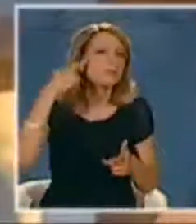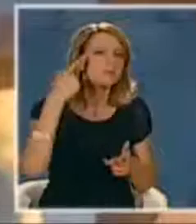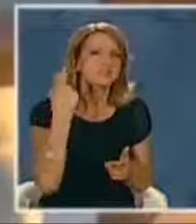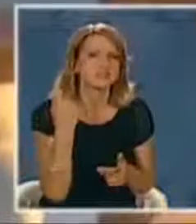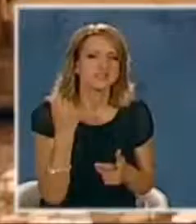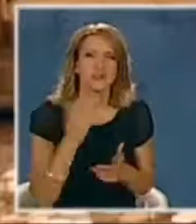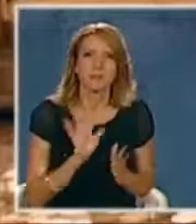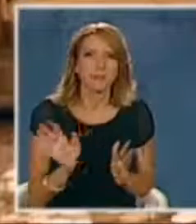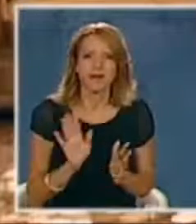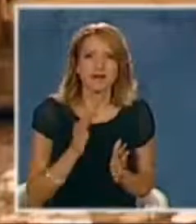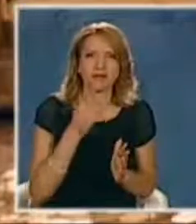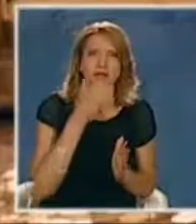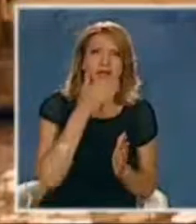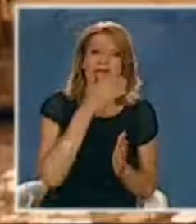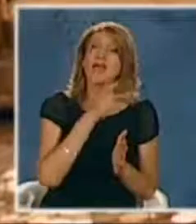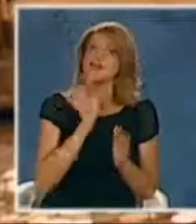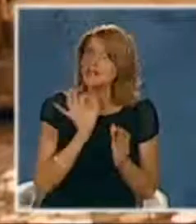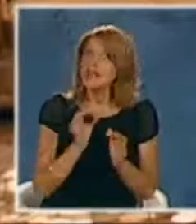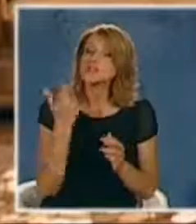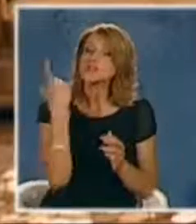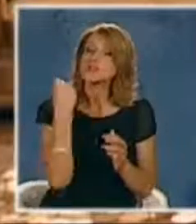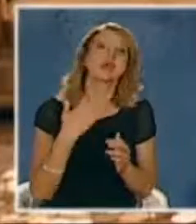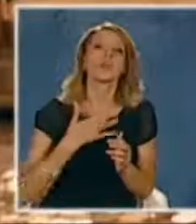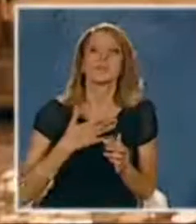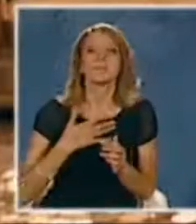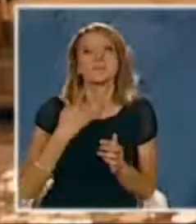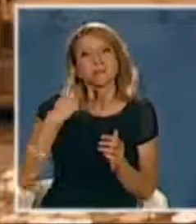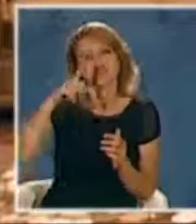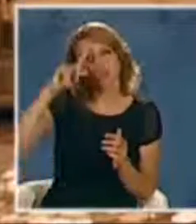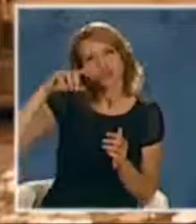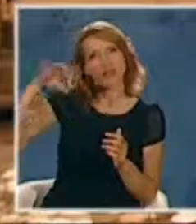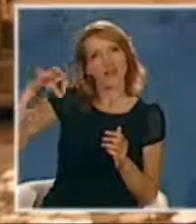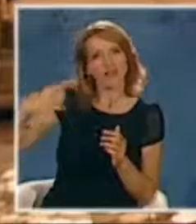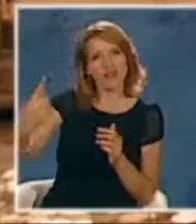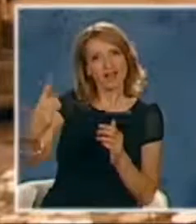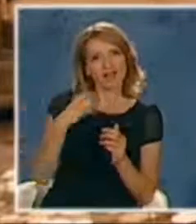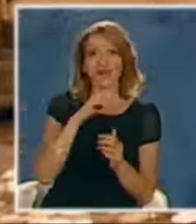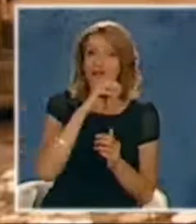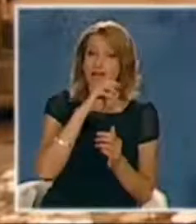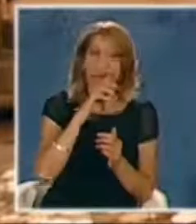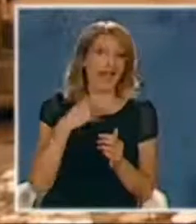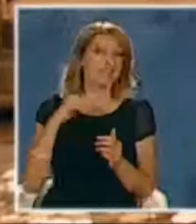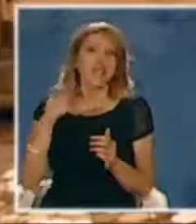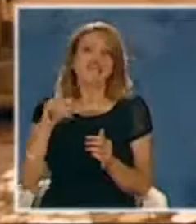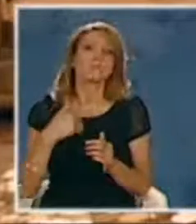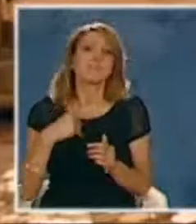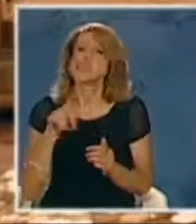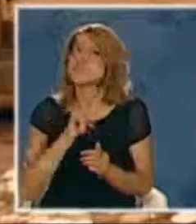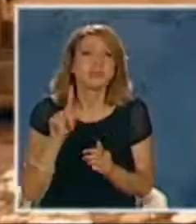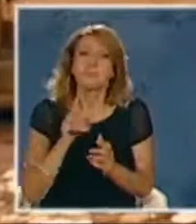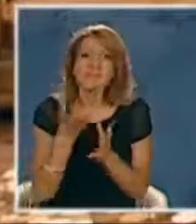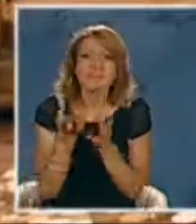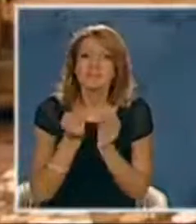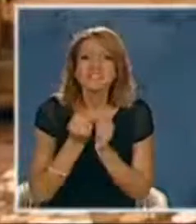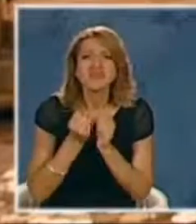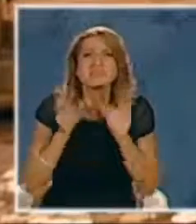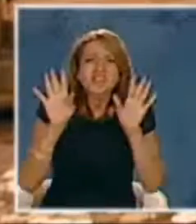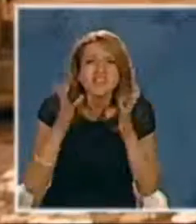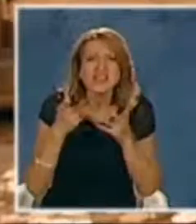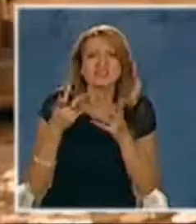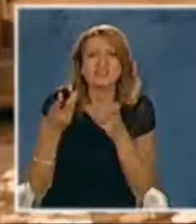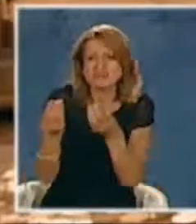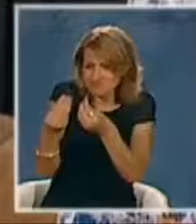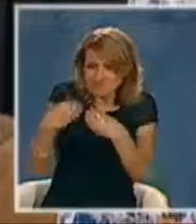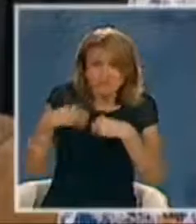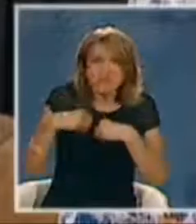Никога. Даже вчера имах пак една моя клиентка, с която си говорим, и тя, и аз си казах, не, аз няма да ти взема, дори до мир мъдоглата,